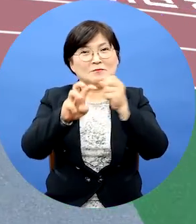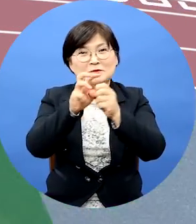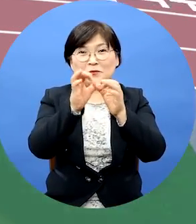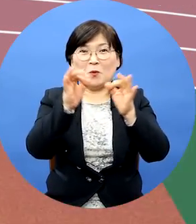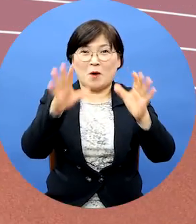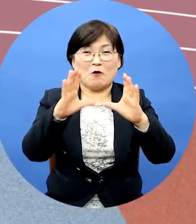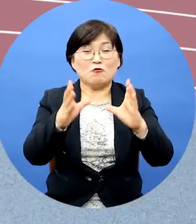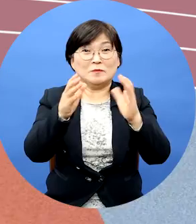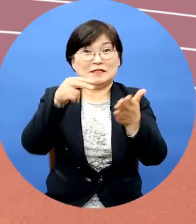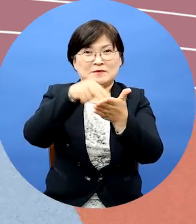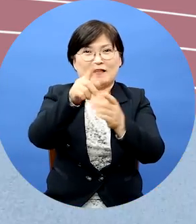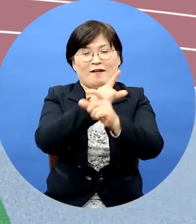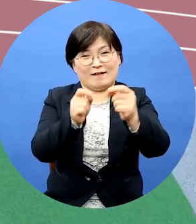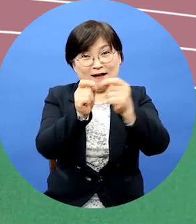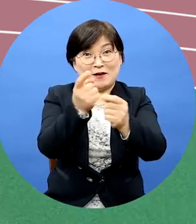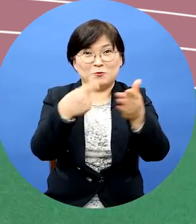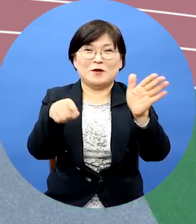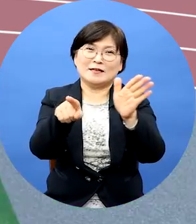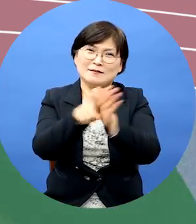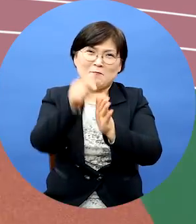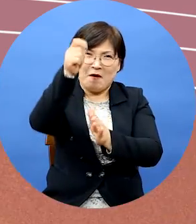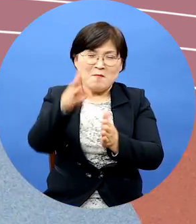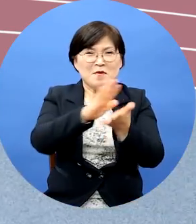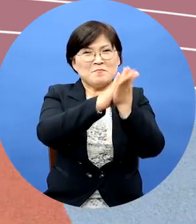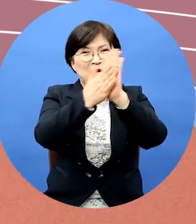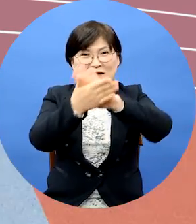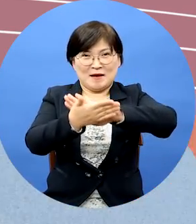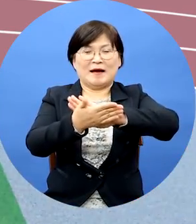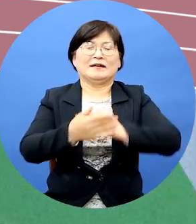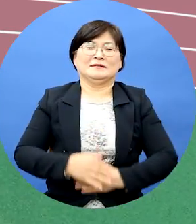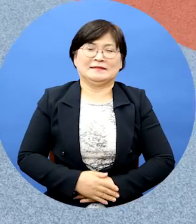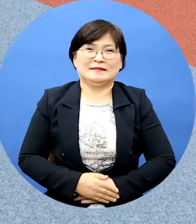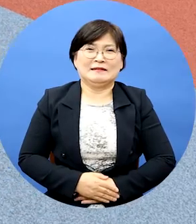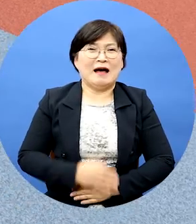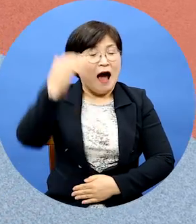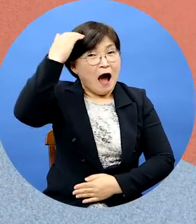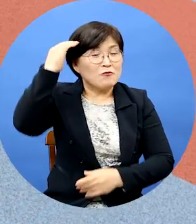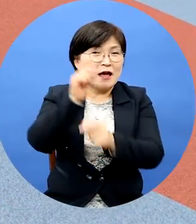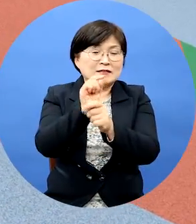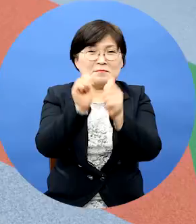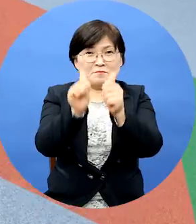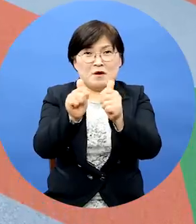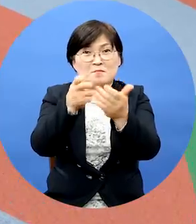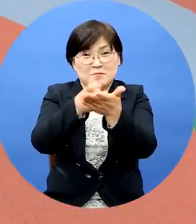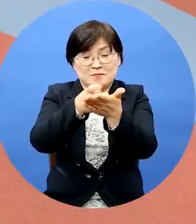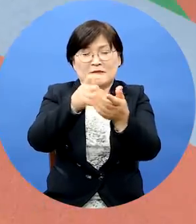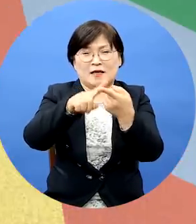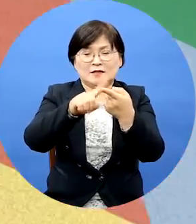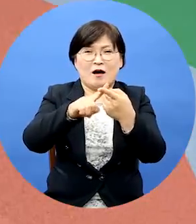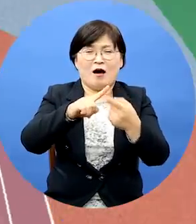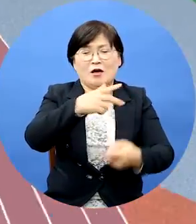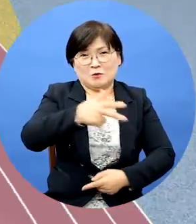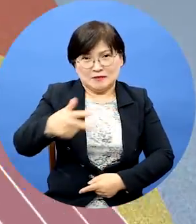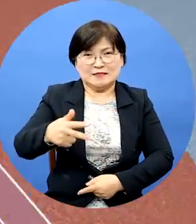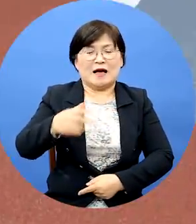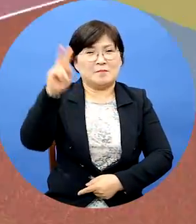32년간 국민의 편에 더 가까이 서기 위해 수차례 거듭한 변화들. 한국의 행정심판제도는 이제